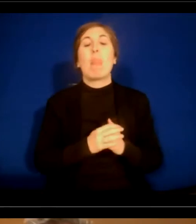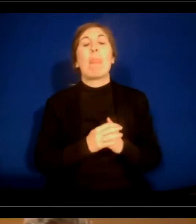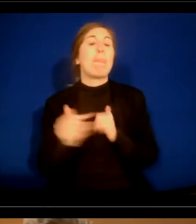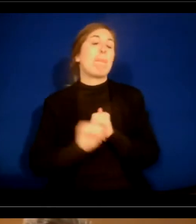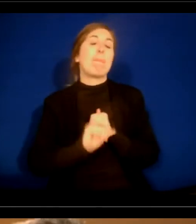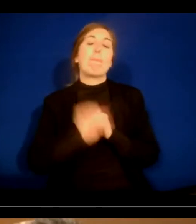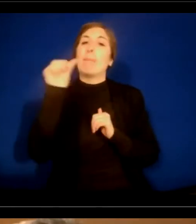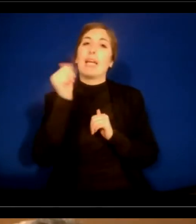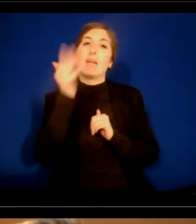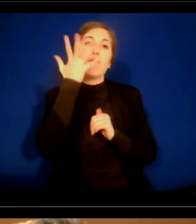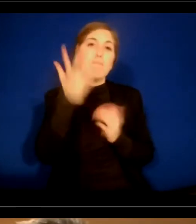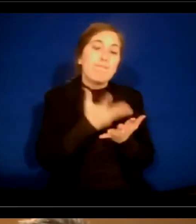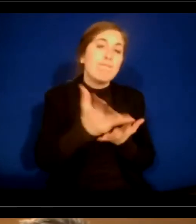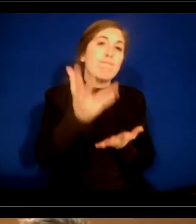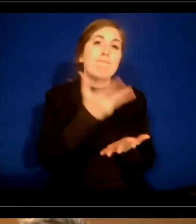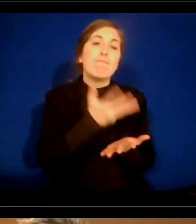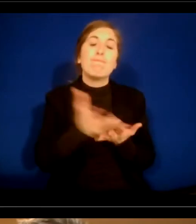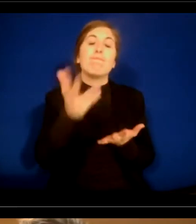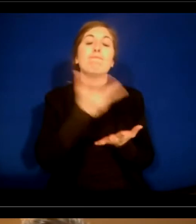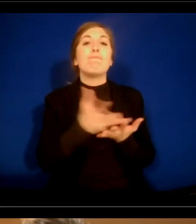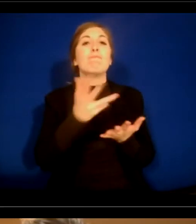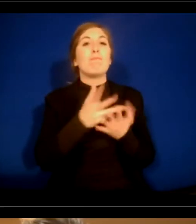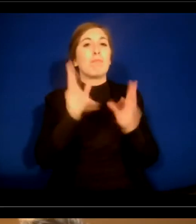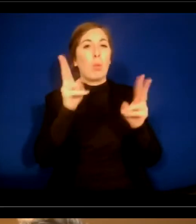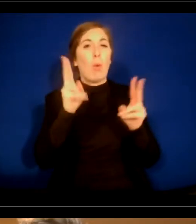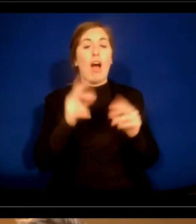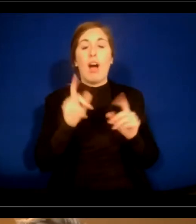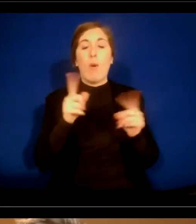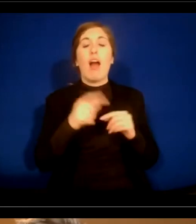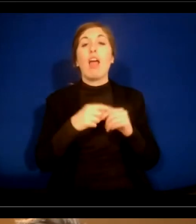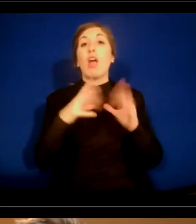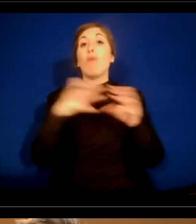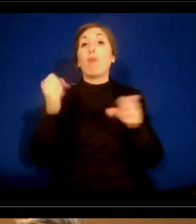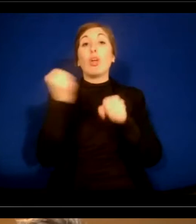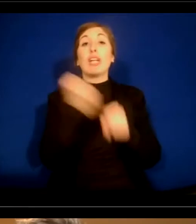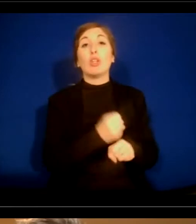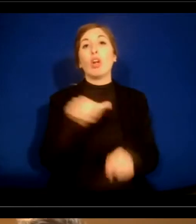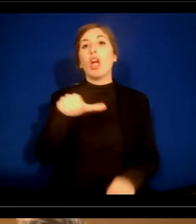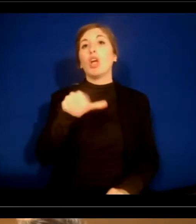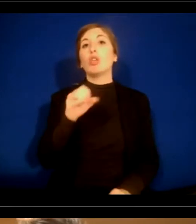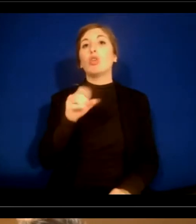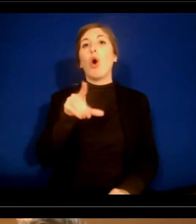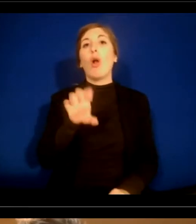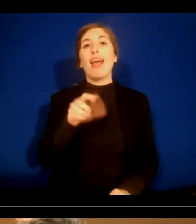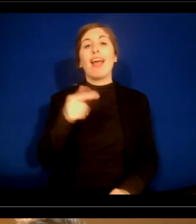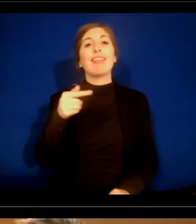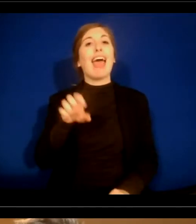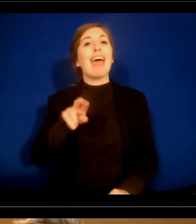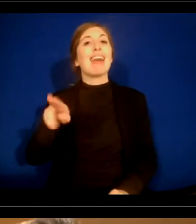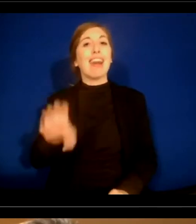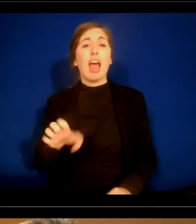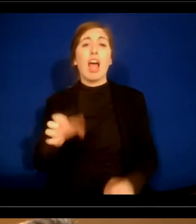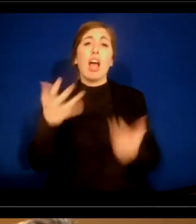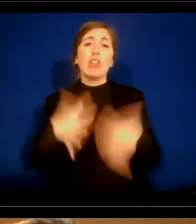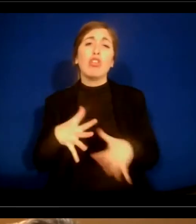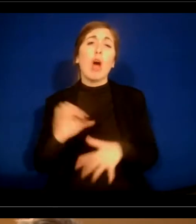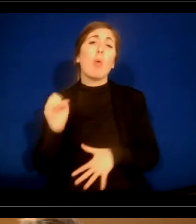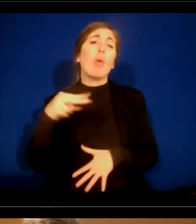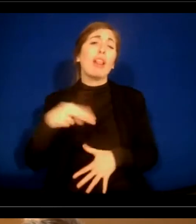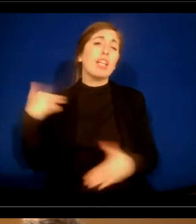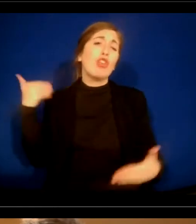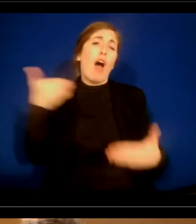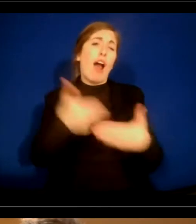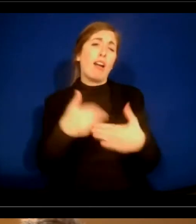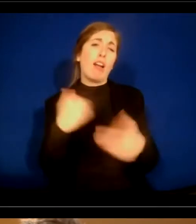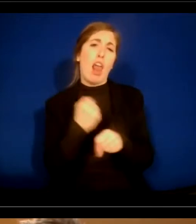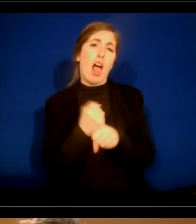piacerebbe condividere è che Fondazione Sole Terre da 19 anni lavora in Ucraina, quindi ha in questi